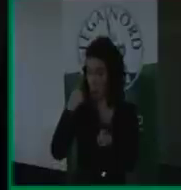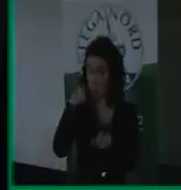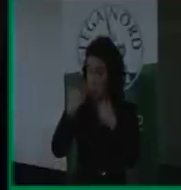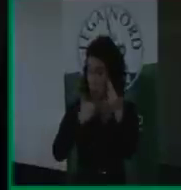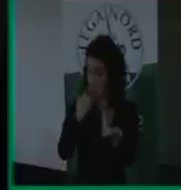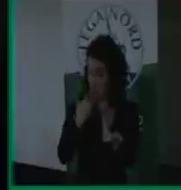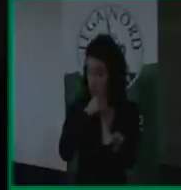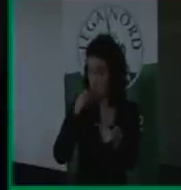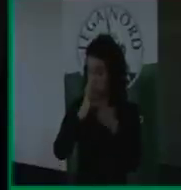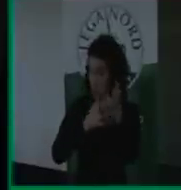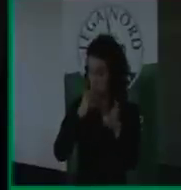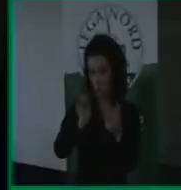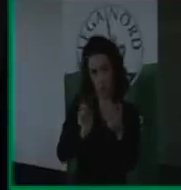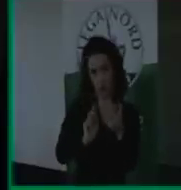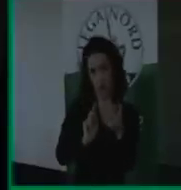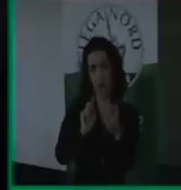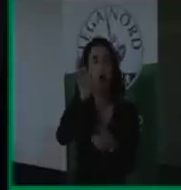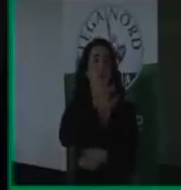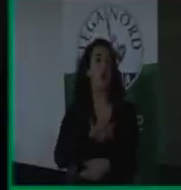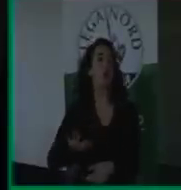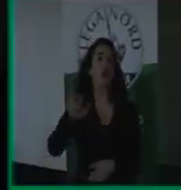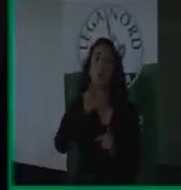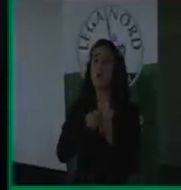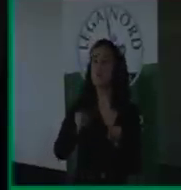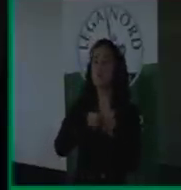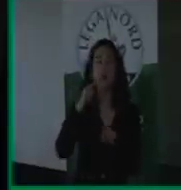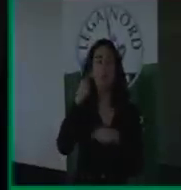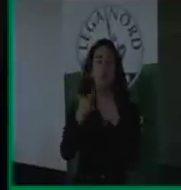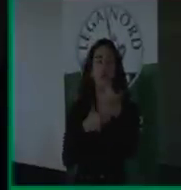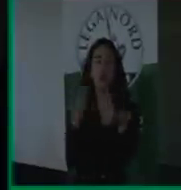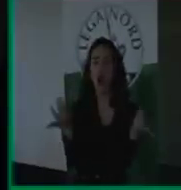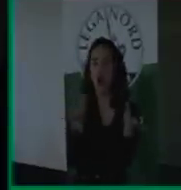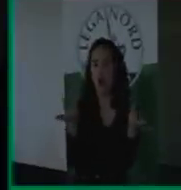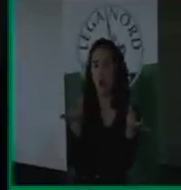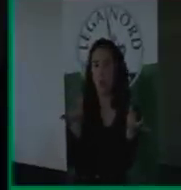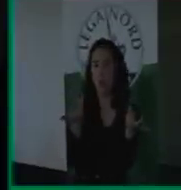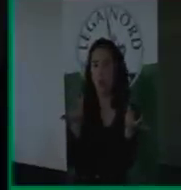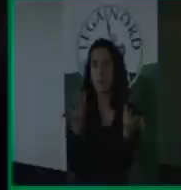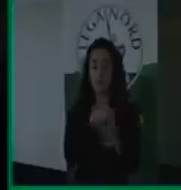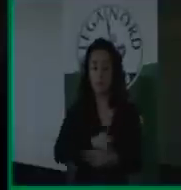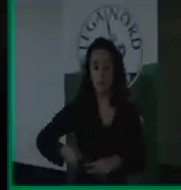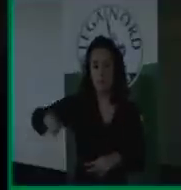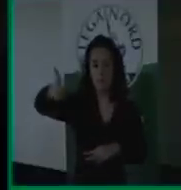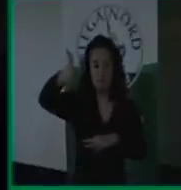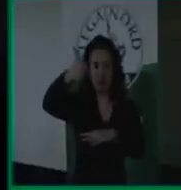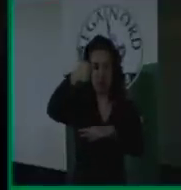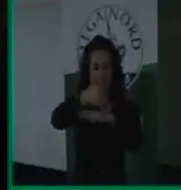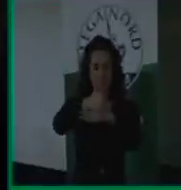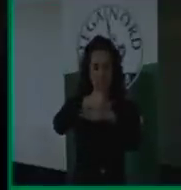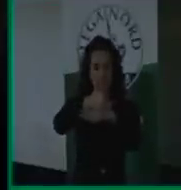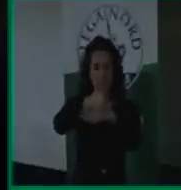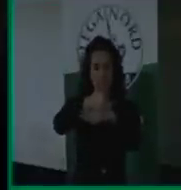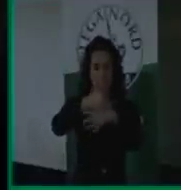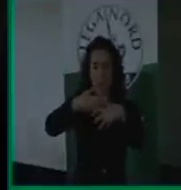i passi avanti dell'Europa sono per definizione cessioni di parti delle sovranità nazionali